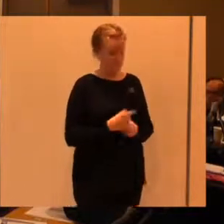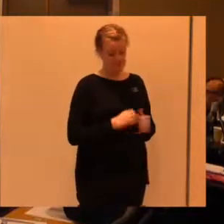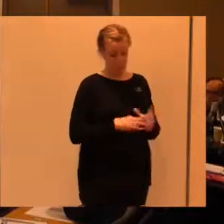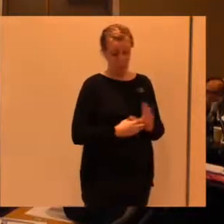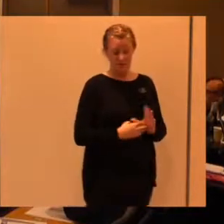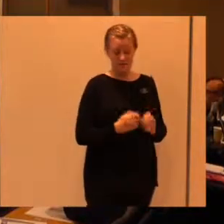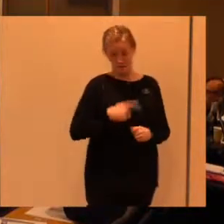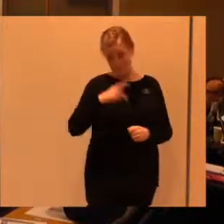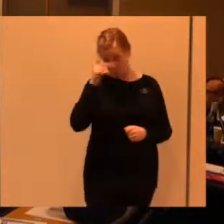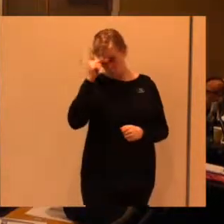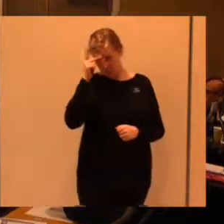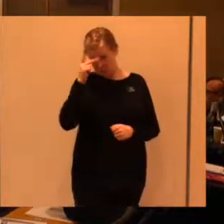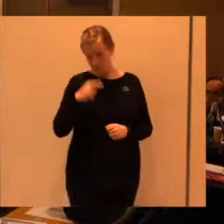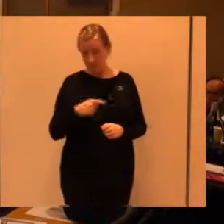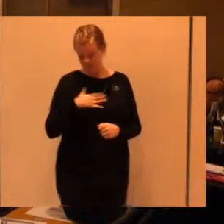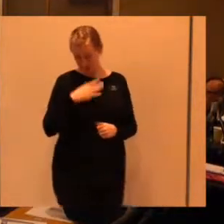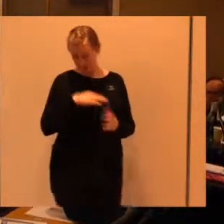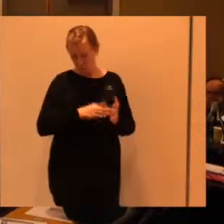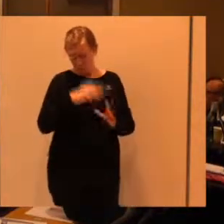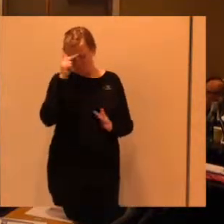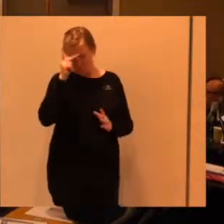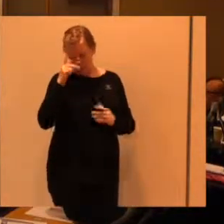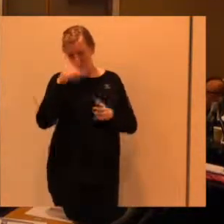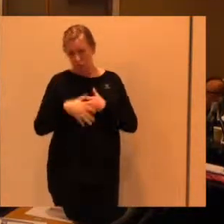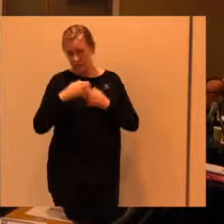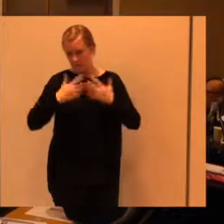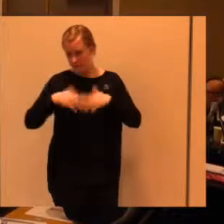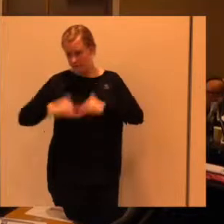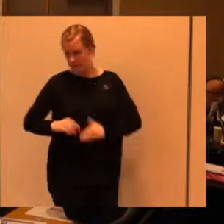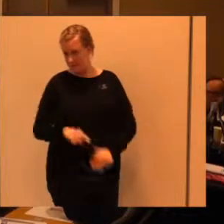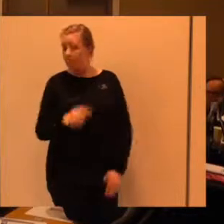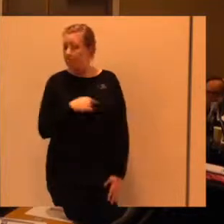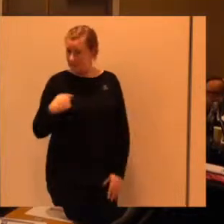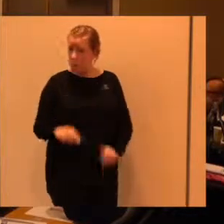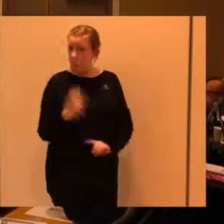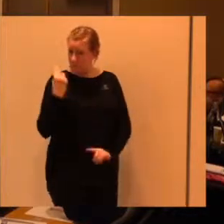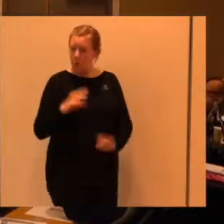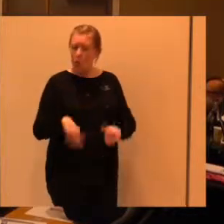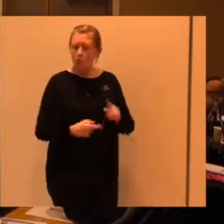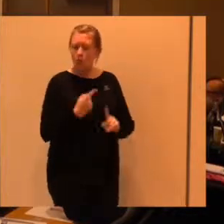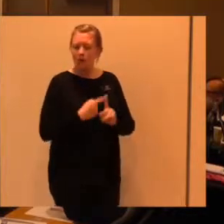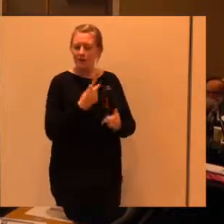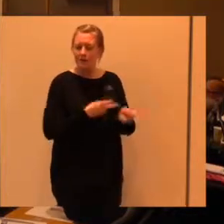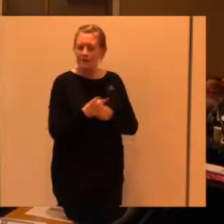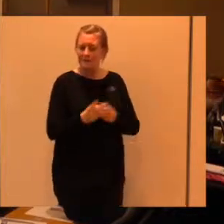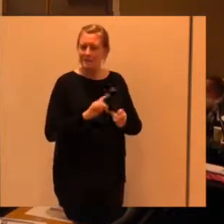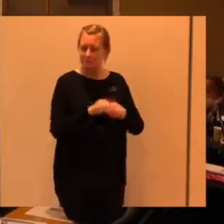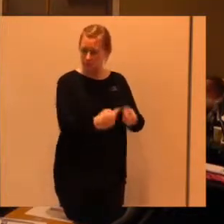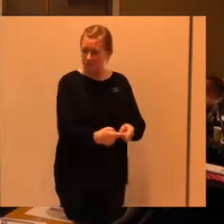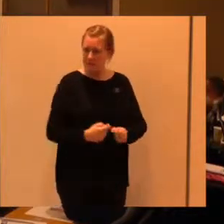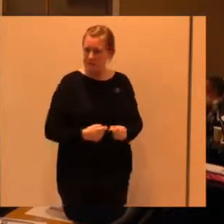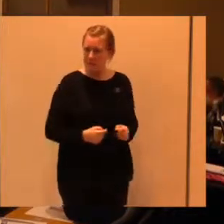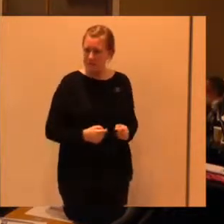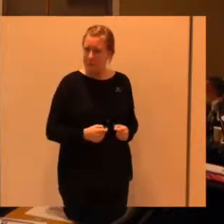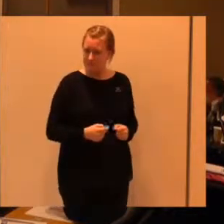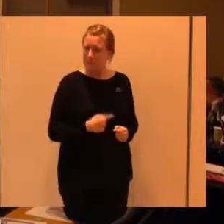har kognitiva och även psykiska funktionsnedsättningar. Vi är inne nu i en standardiseringsprocess och